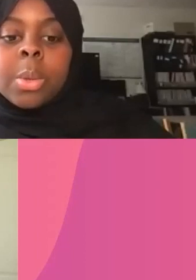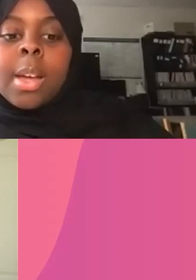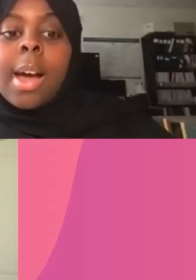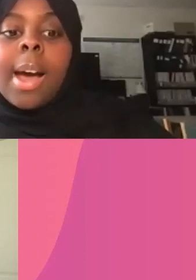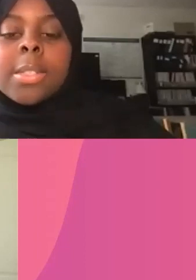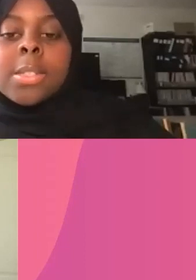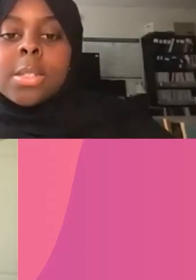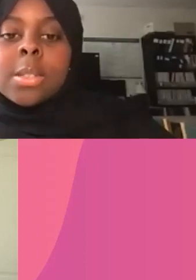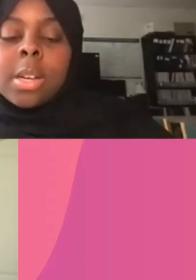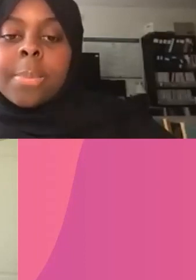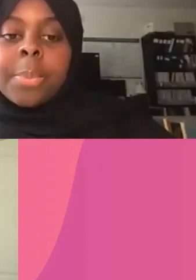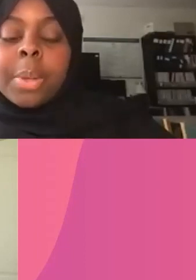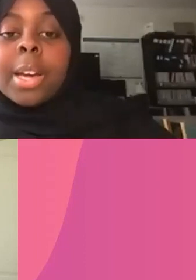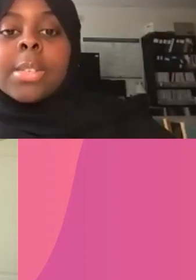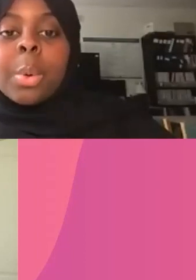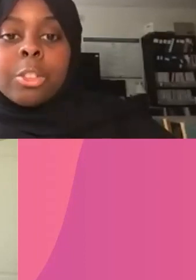propre vécu.